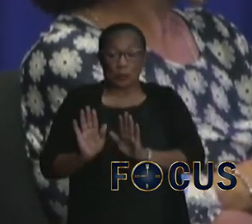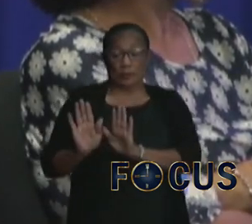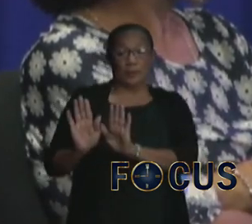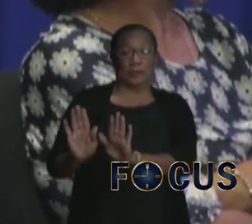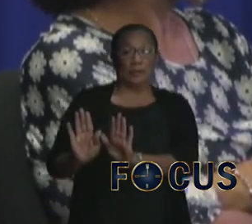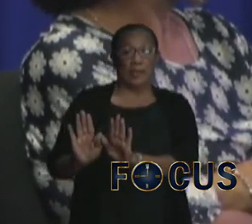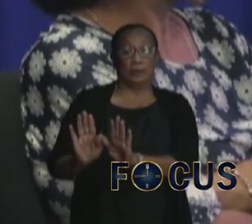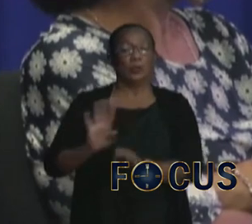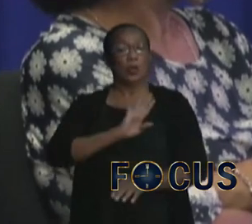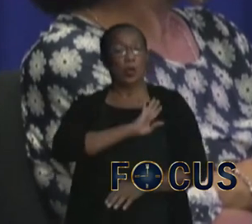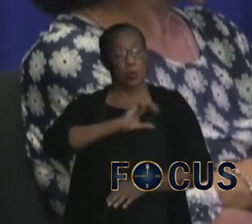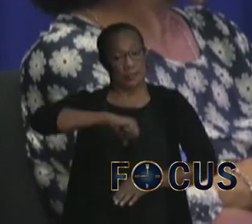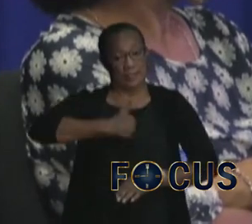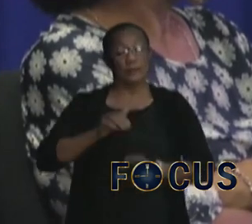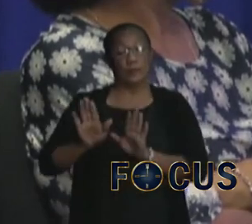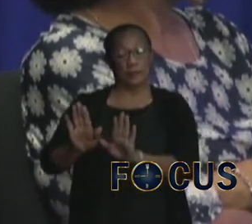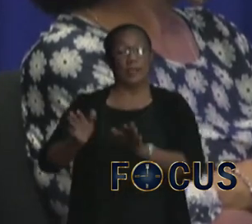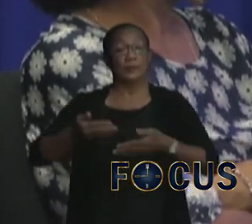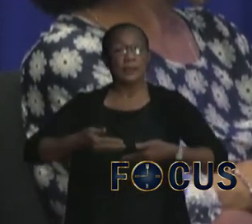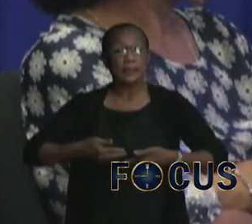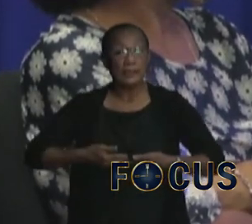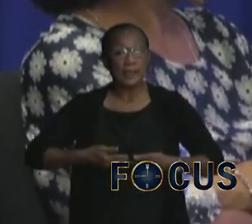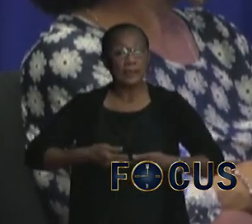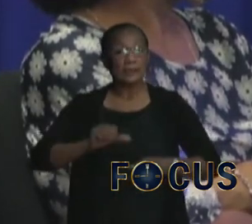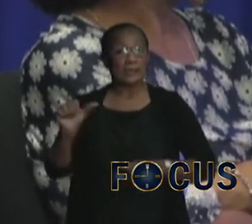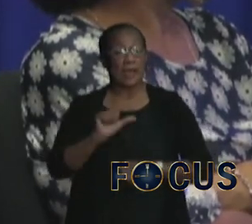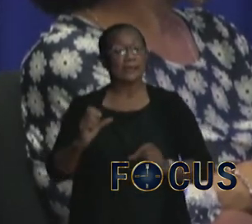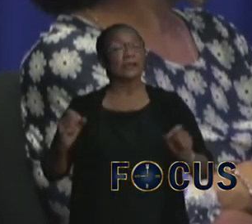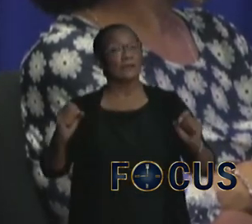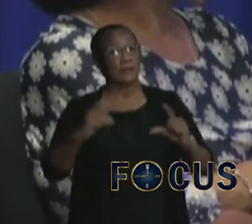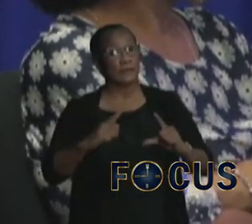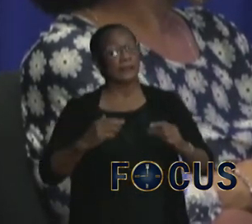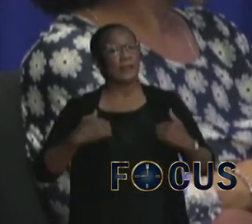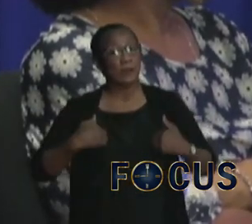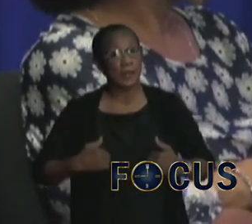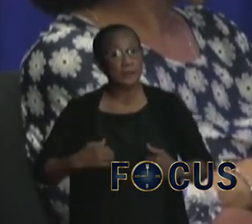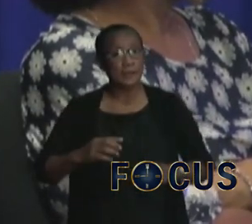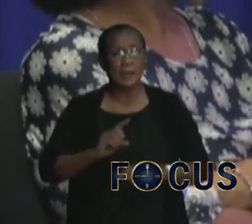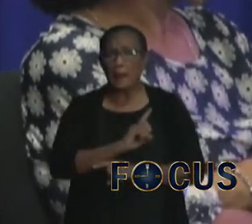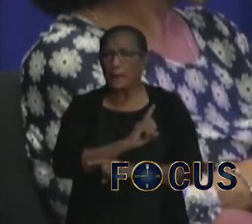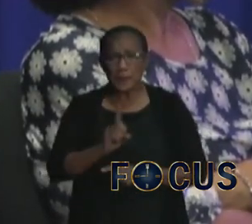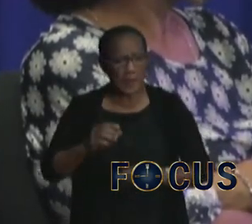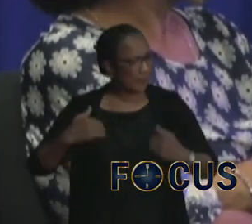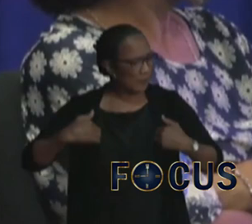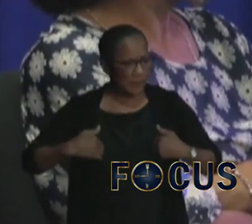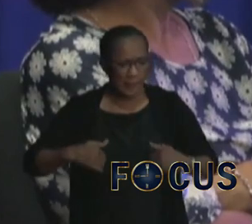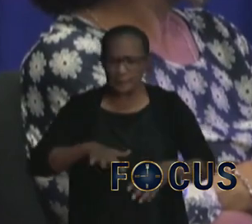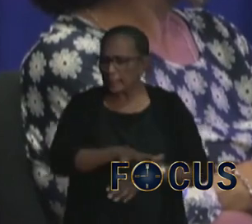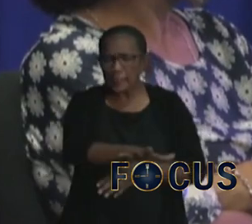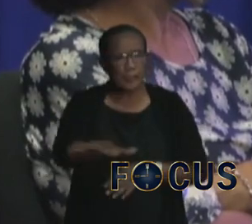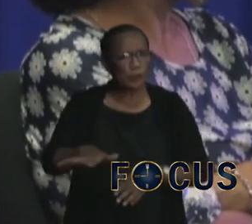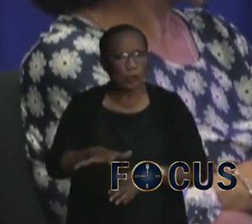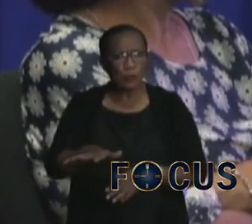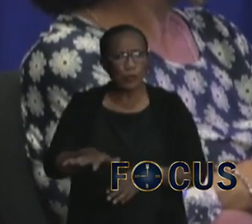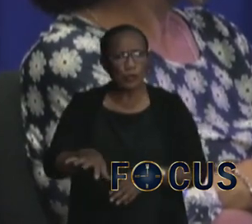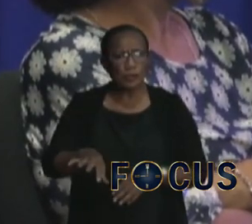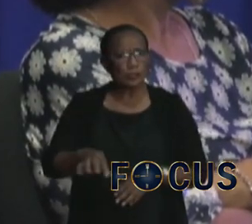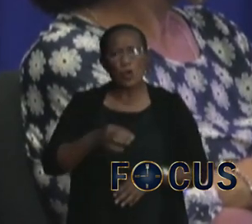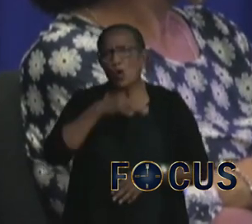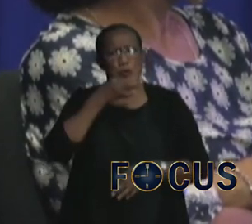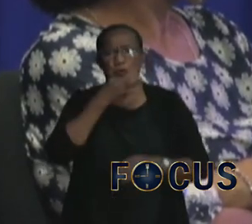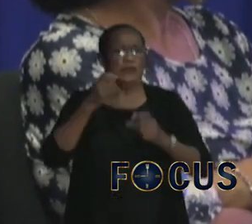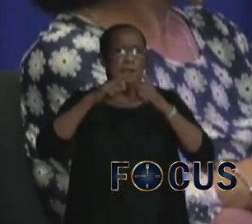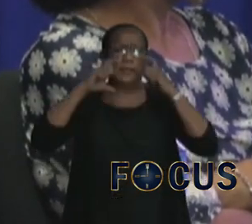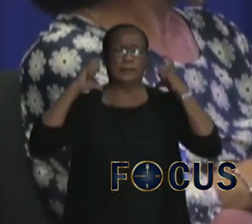zelf ook bescherming te krijgen tegen eventueel andere geïnfecteerden. Maar als er geen mensen in de buurt zijn, dan hoef je dat masker natuurlijk niet op te